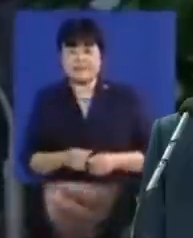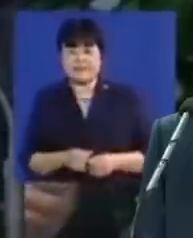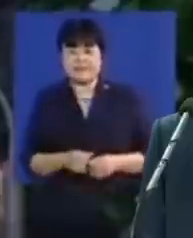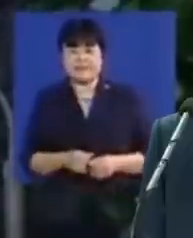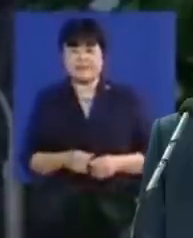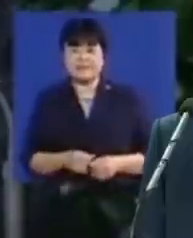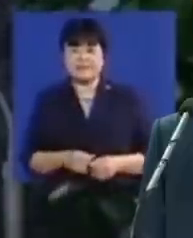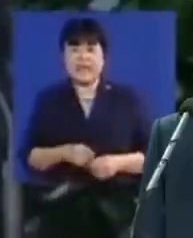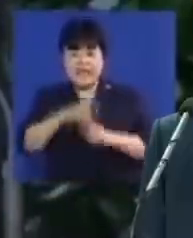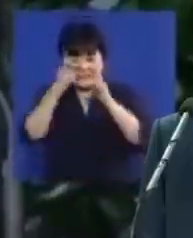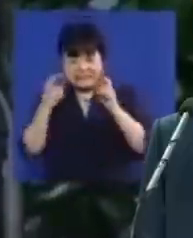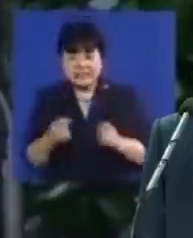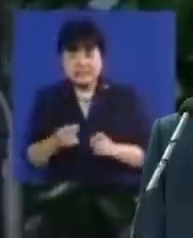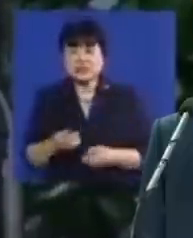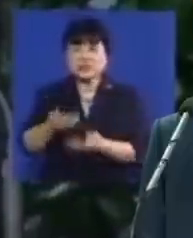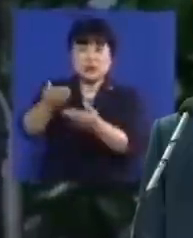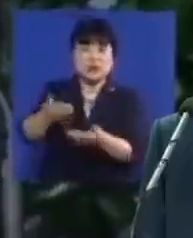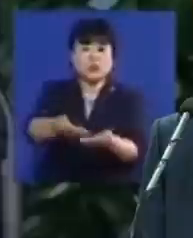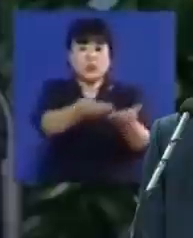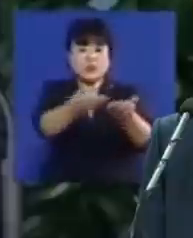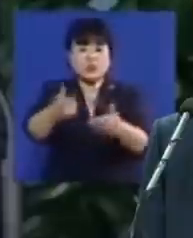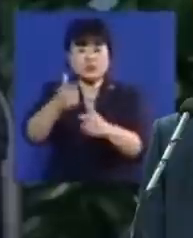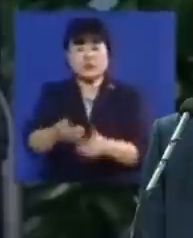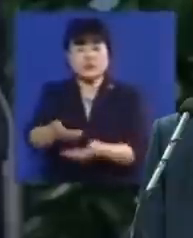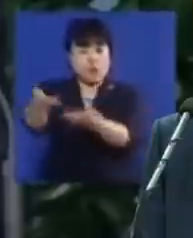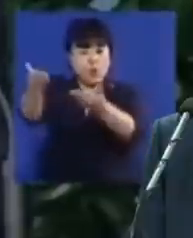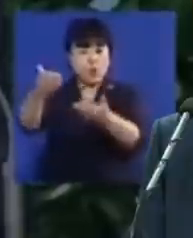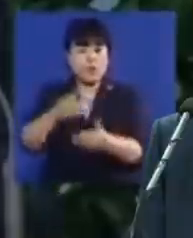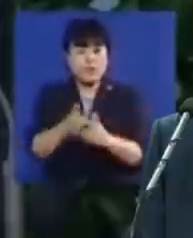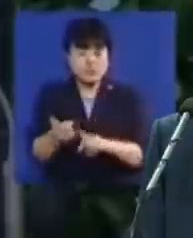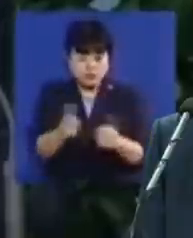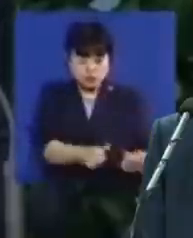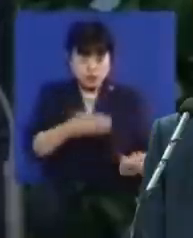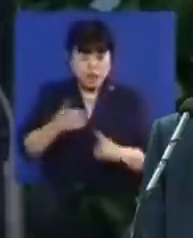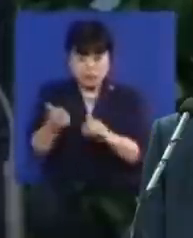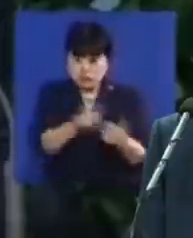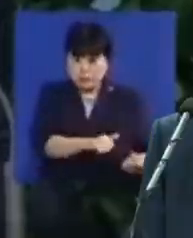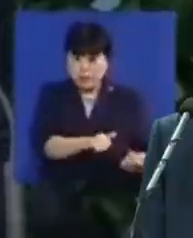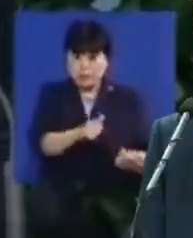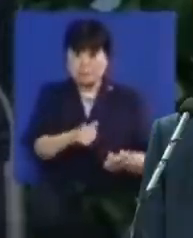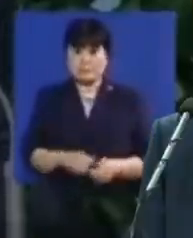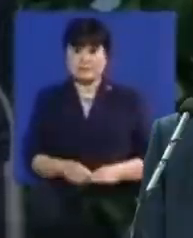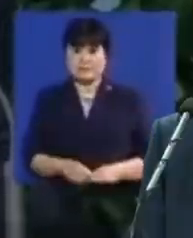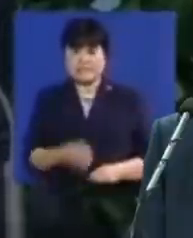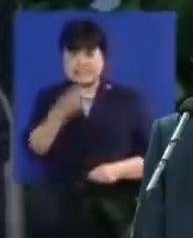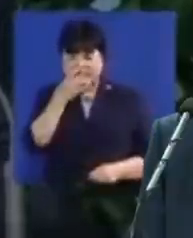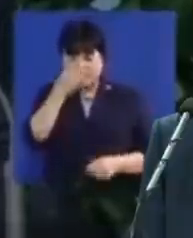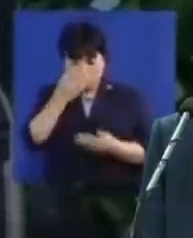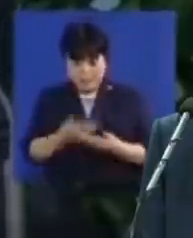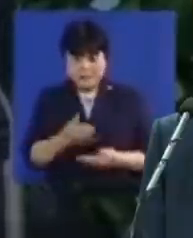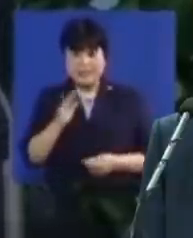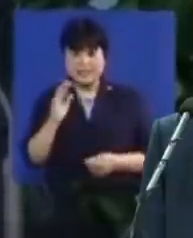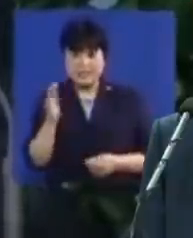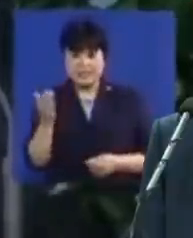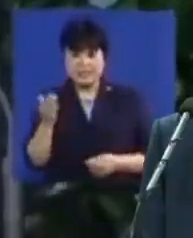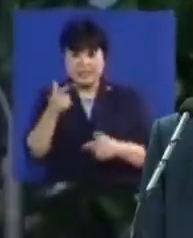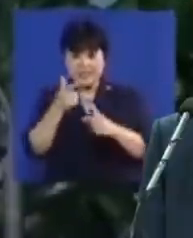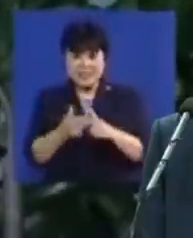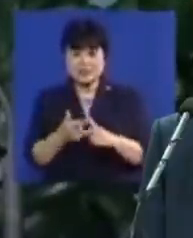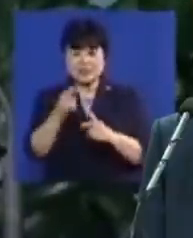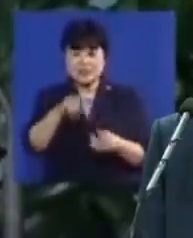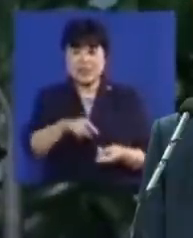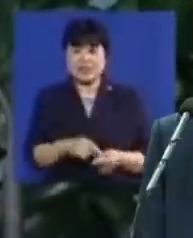얼마든지 당신 자신을 내주는 것입니다. 예수 죽음 내 죽음 내 종자 씨앗으로 받아들인 것이